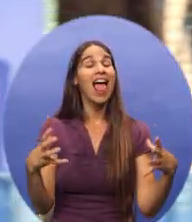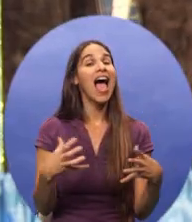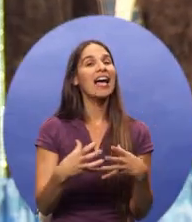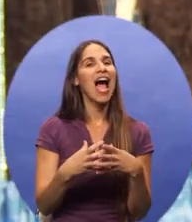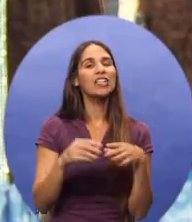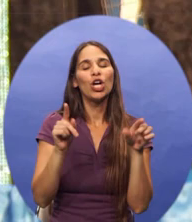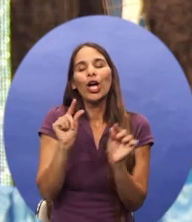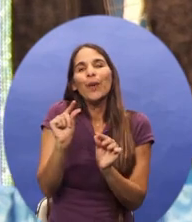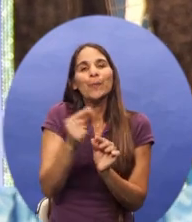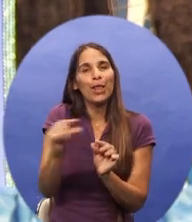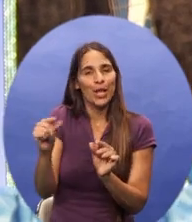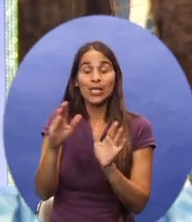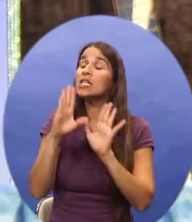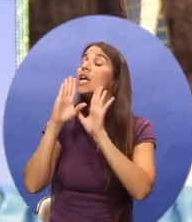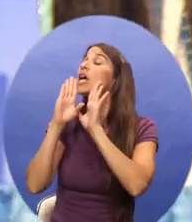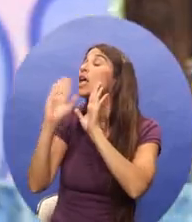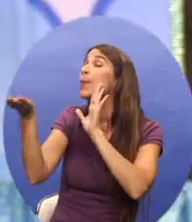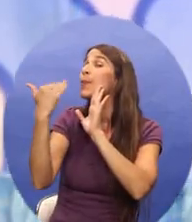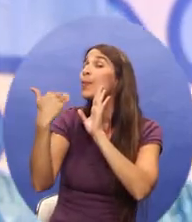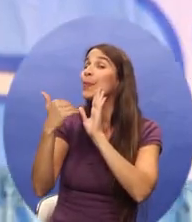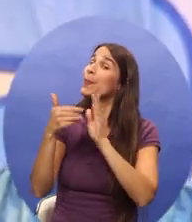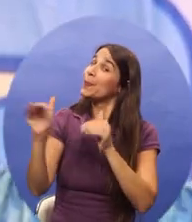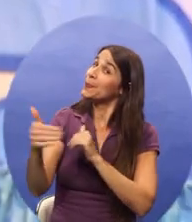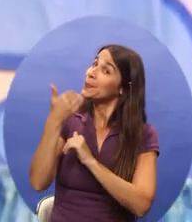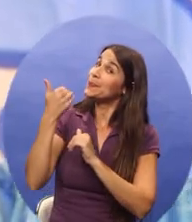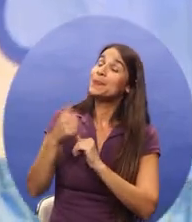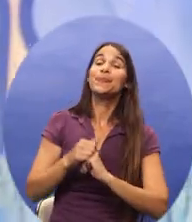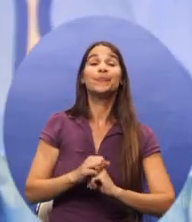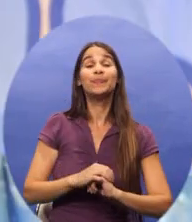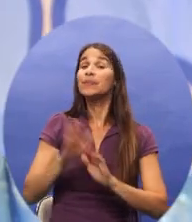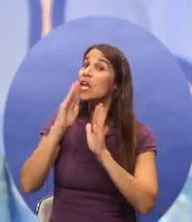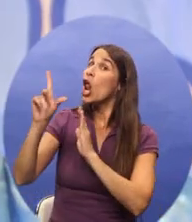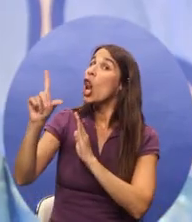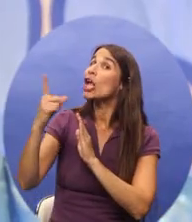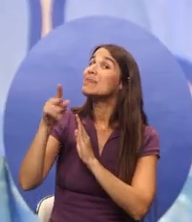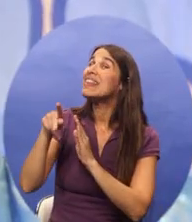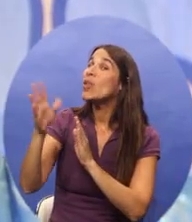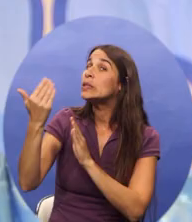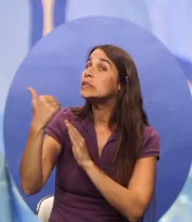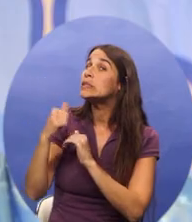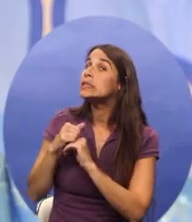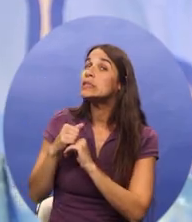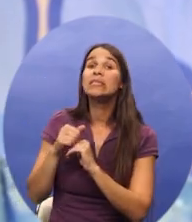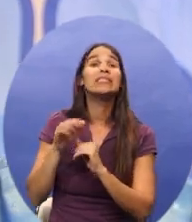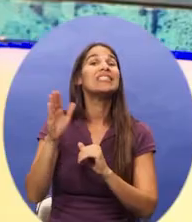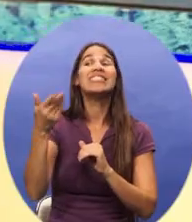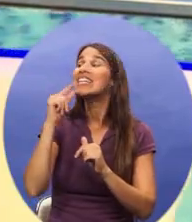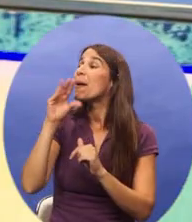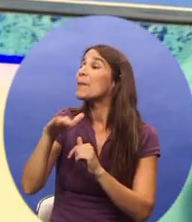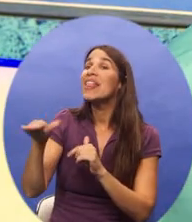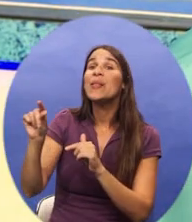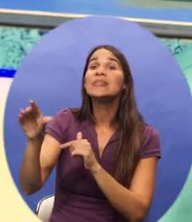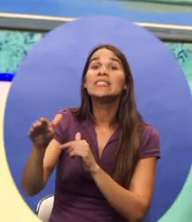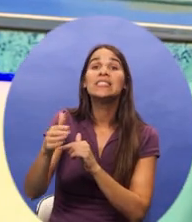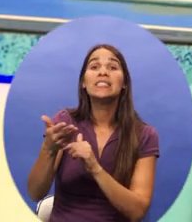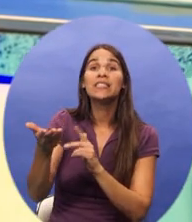שלי, להקת לוס פיטיטוס. להקת לוס פיטיטוס, היכנסו! לוס פיטיטוס!